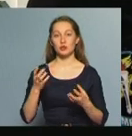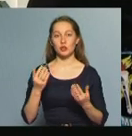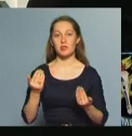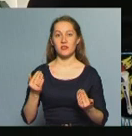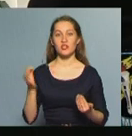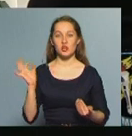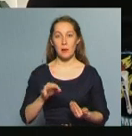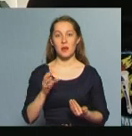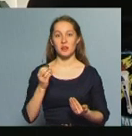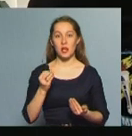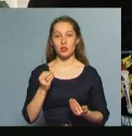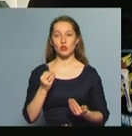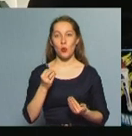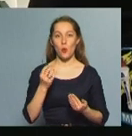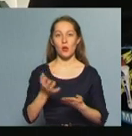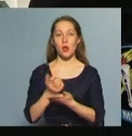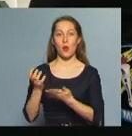также дополнительно устанавливаются,